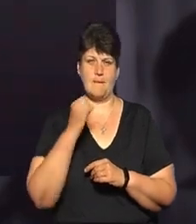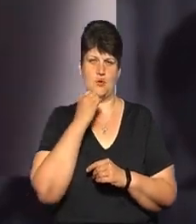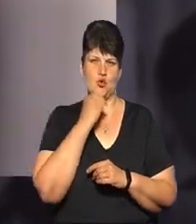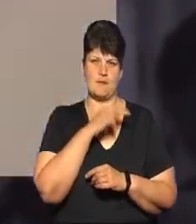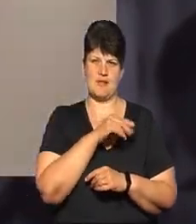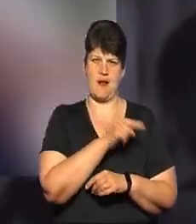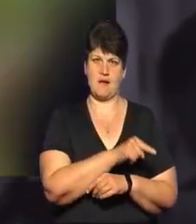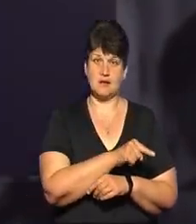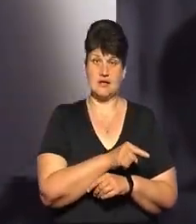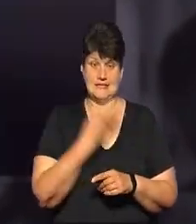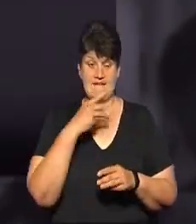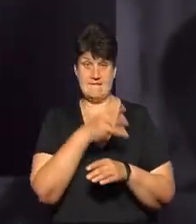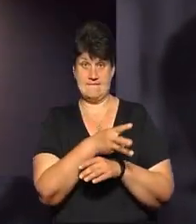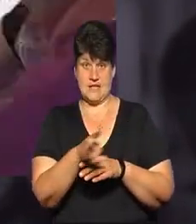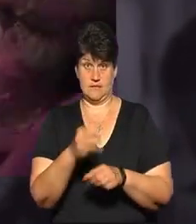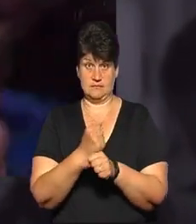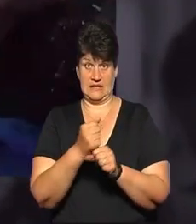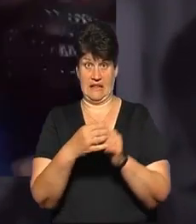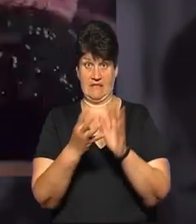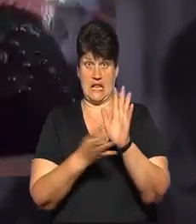це відео відзнято 19 червня.